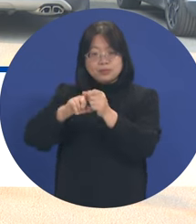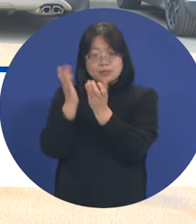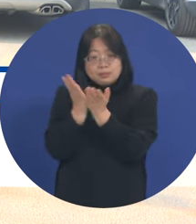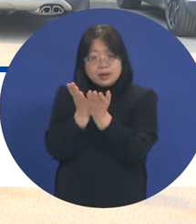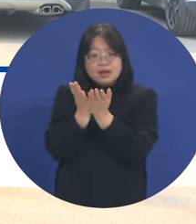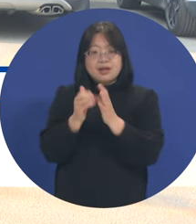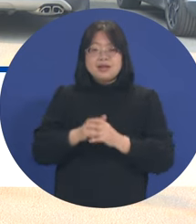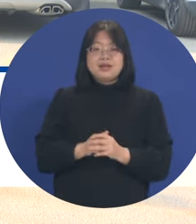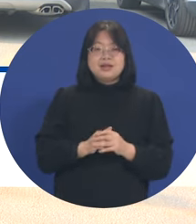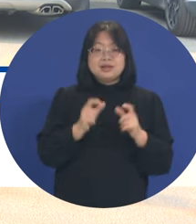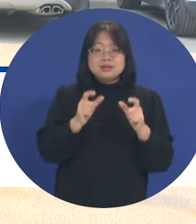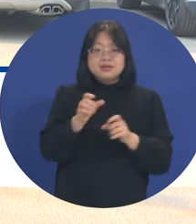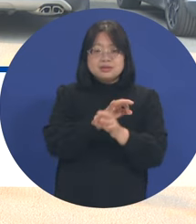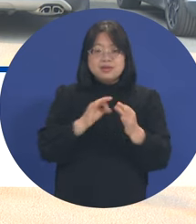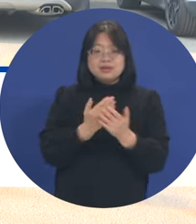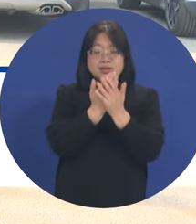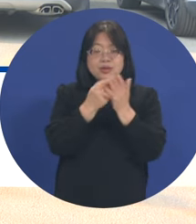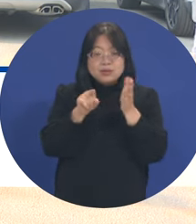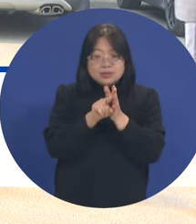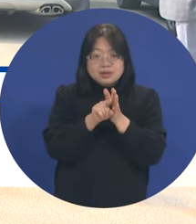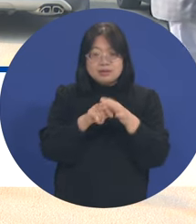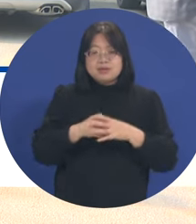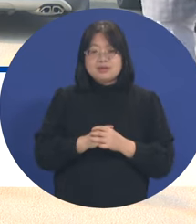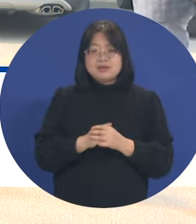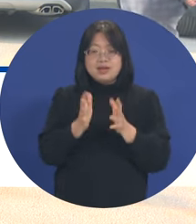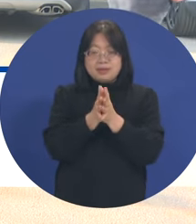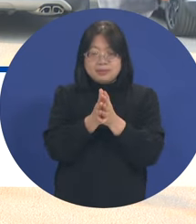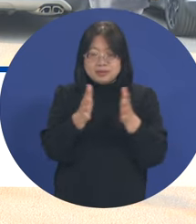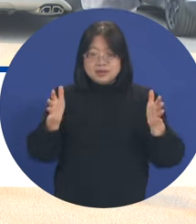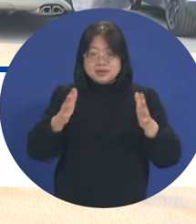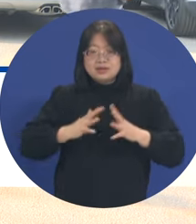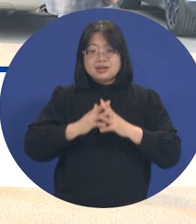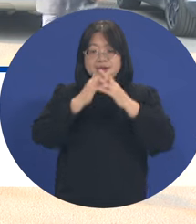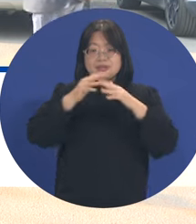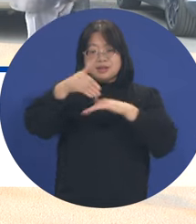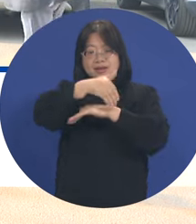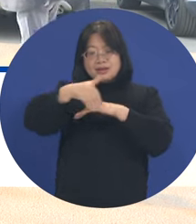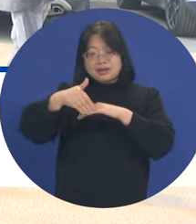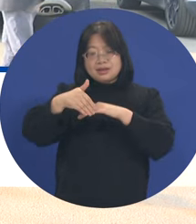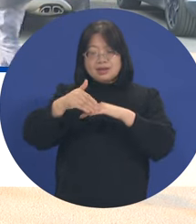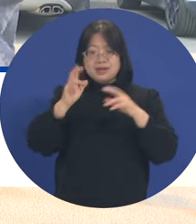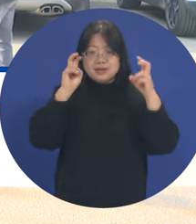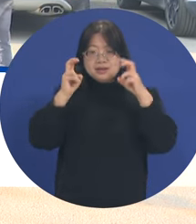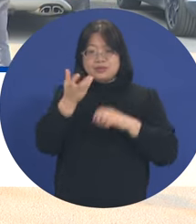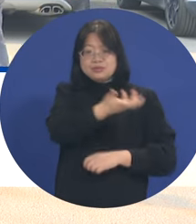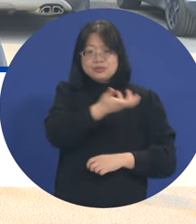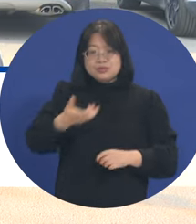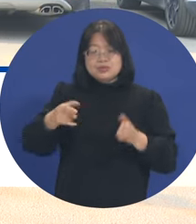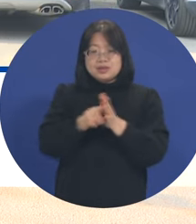발전을보장하고 공공개발목표에맞춰지역경제를활성화하기위해 주거개발에서